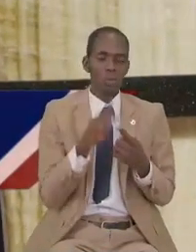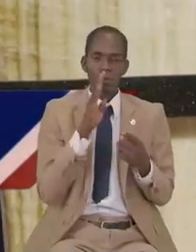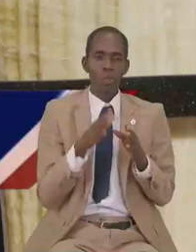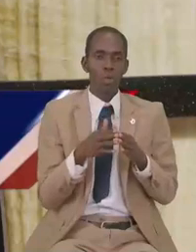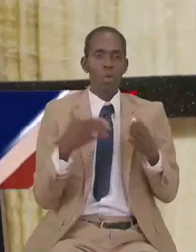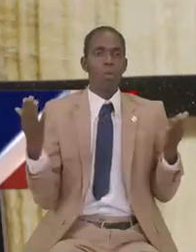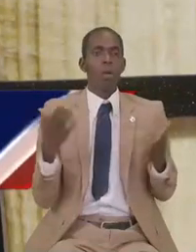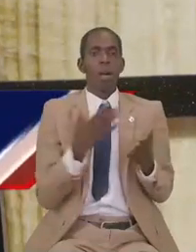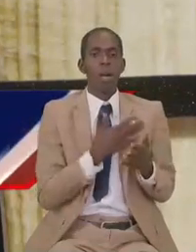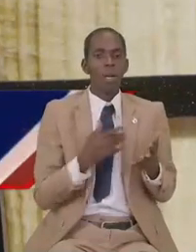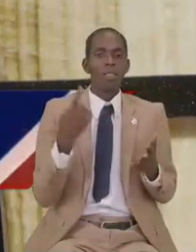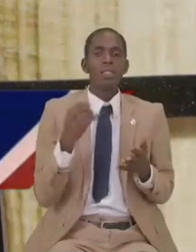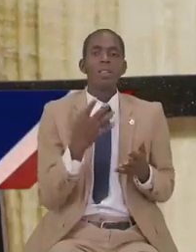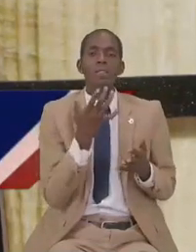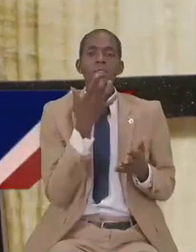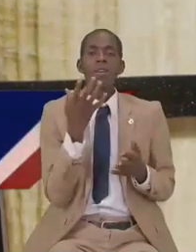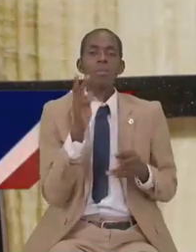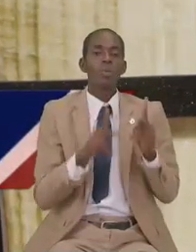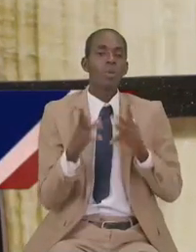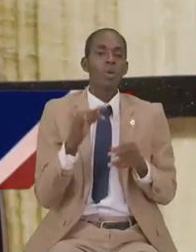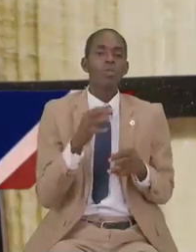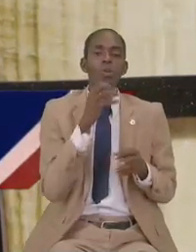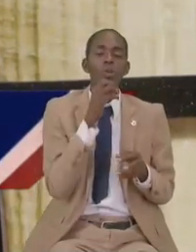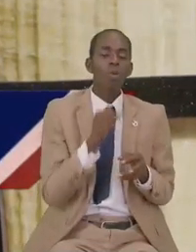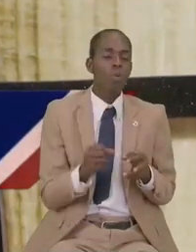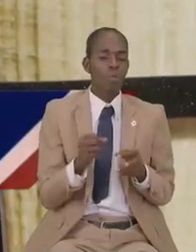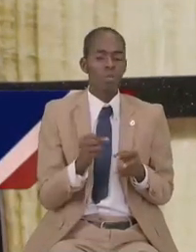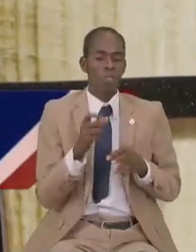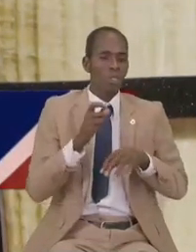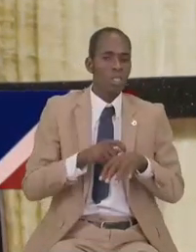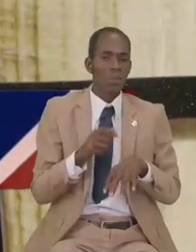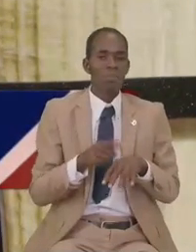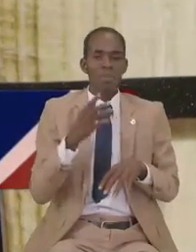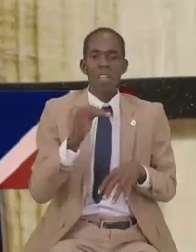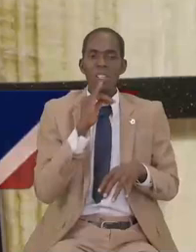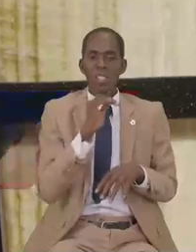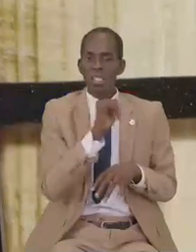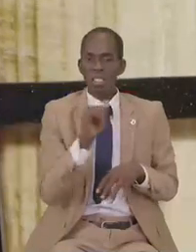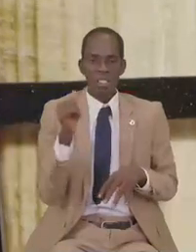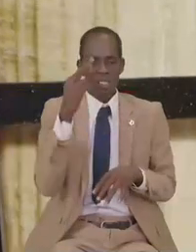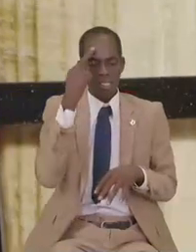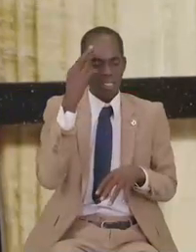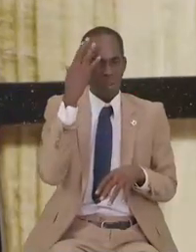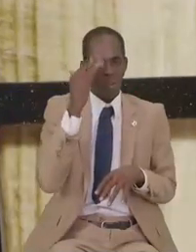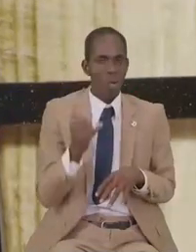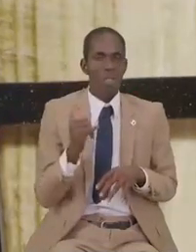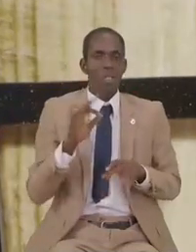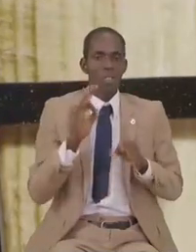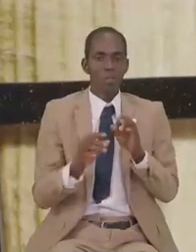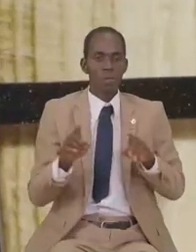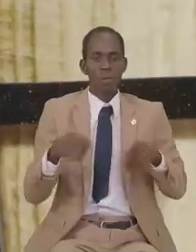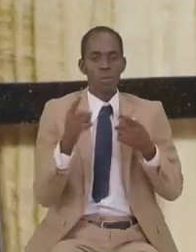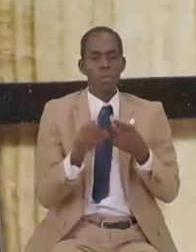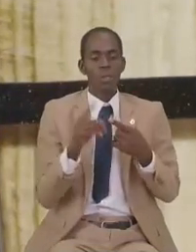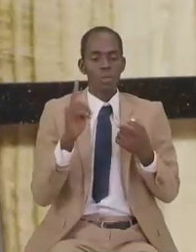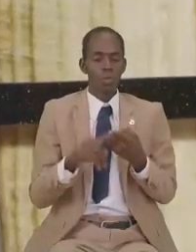Dieu, les bonnes personnes de Dieu, le peuple chéri de Dieu, il y a une raison que ces gens soient allés en